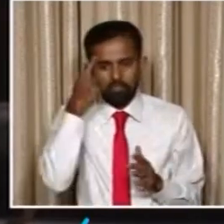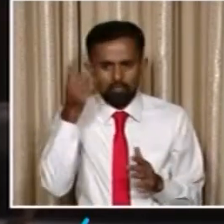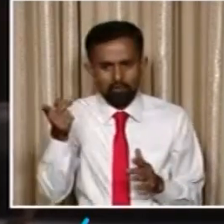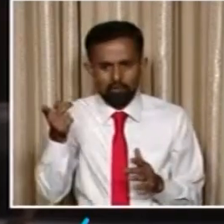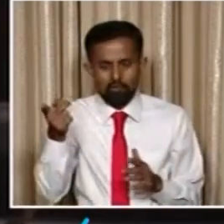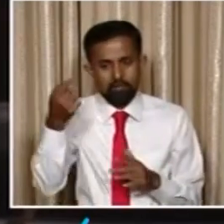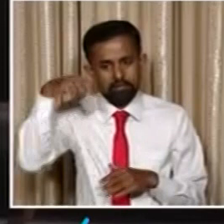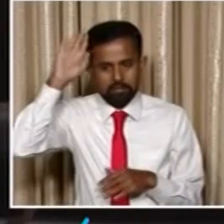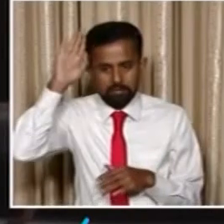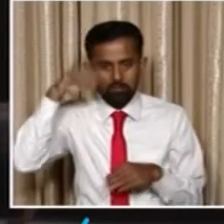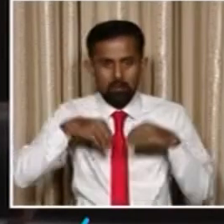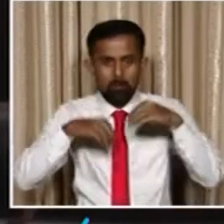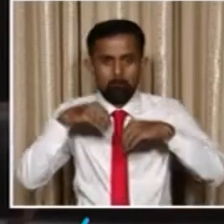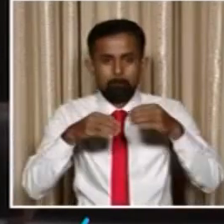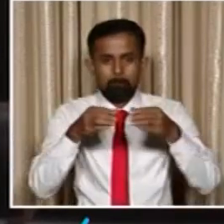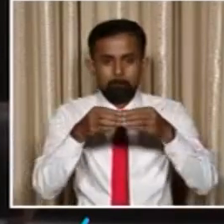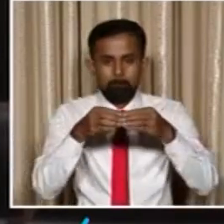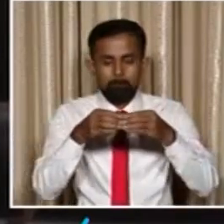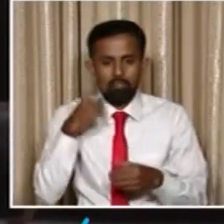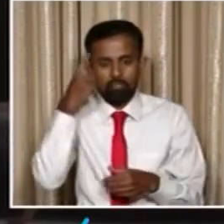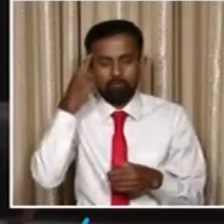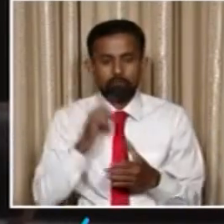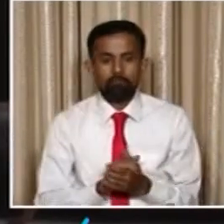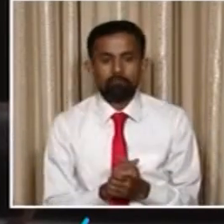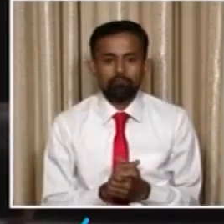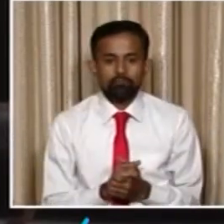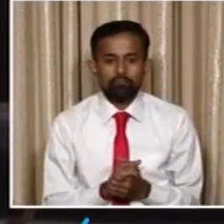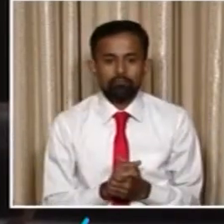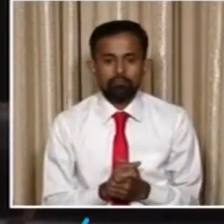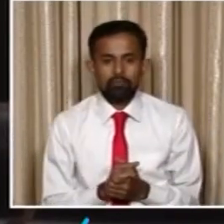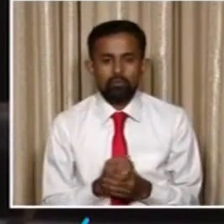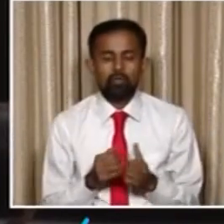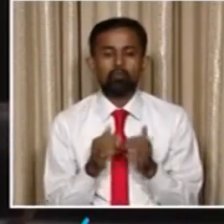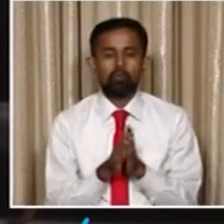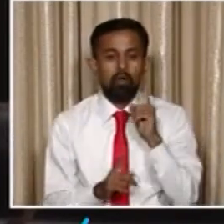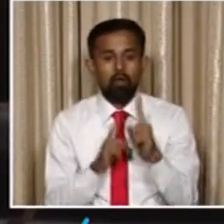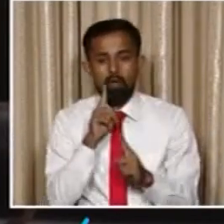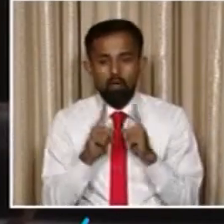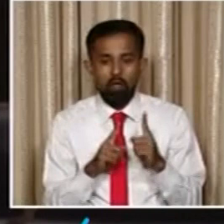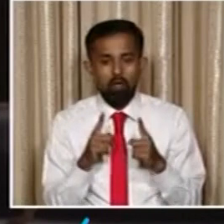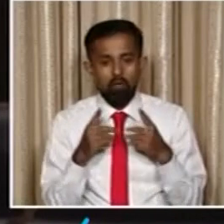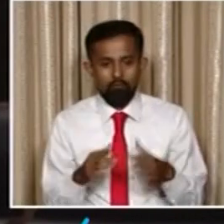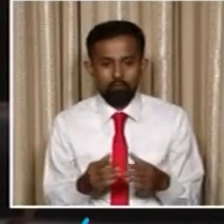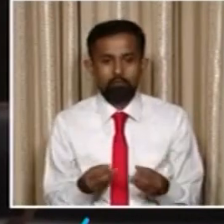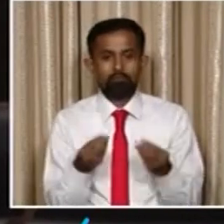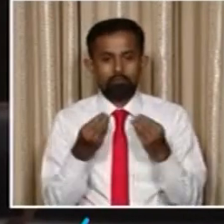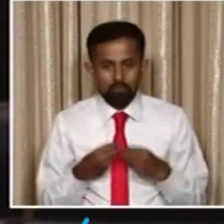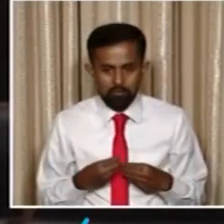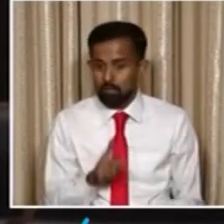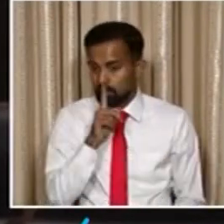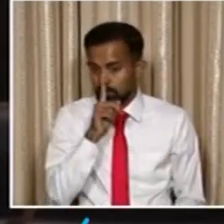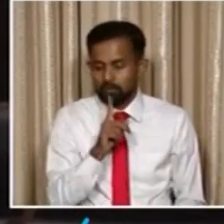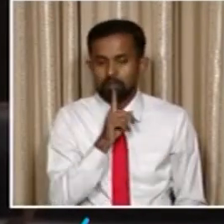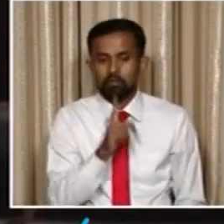ඒක කාලයක් අපේ අර දේශපාලන පක්ෂයට හිටපු වින්දා අපි දන්නවා. හැබැයි ඉතින් ඔය මොනවා කතා කරත් මොන දේ ගෙනාවත් මෙතන මම එකක්